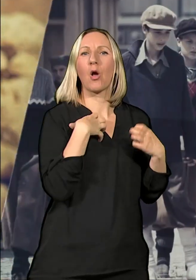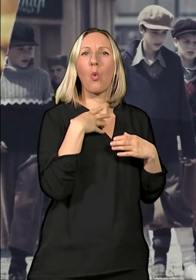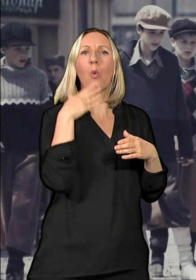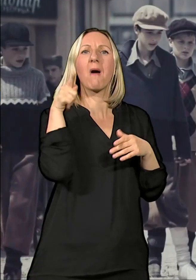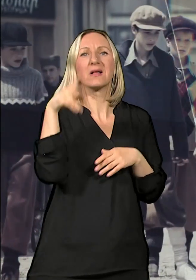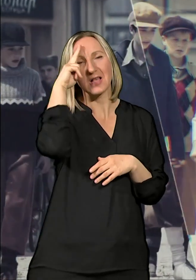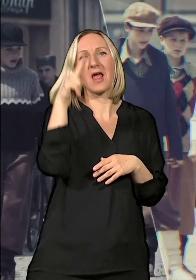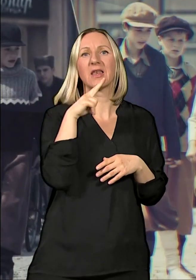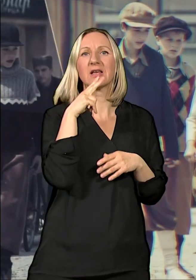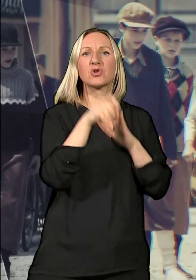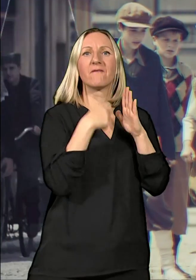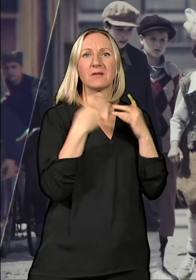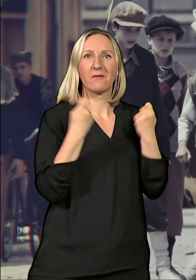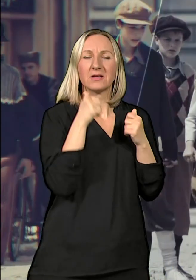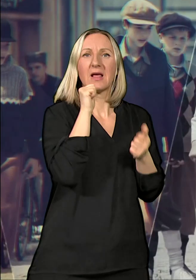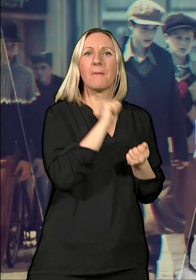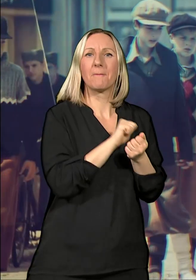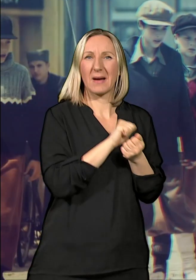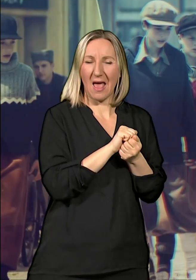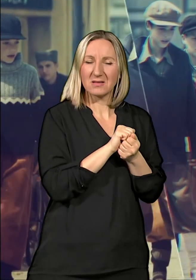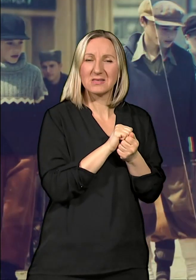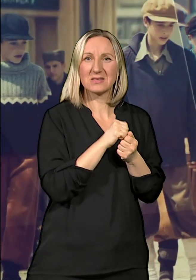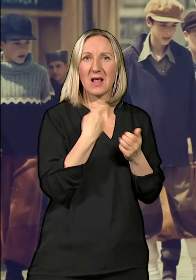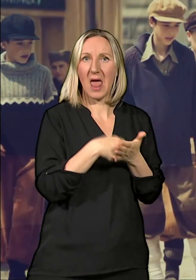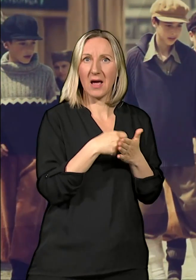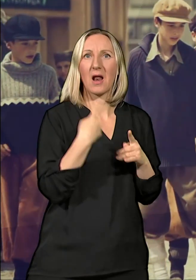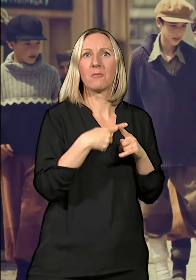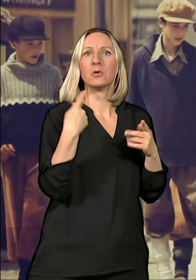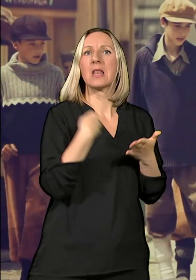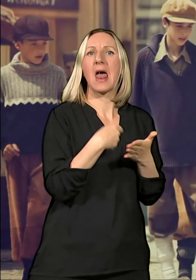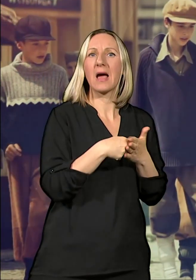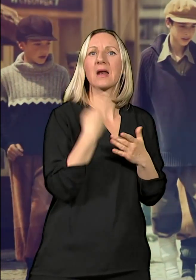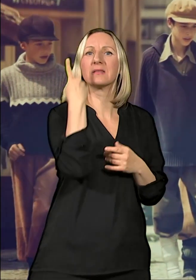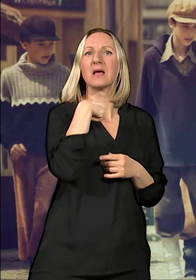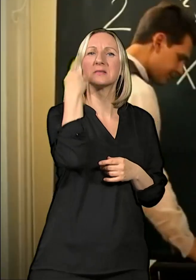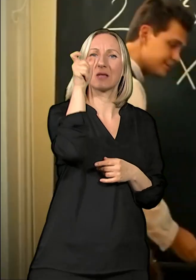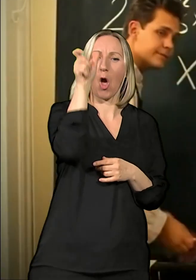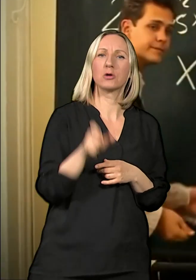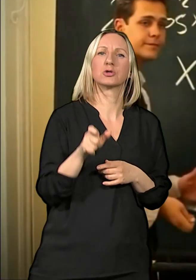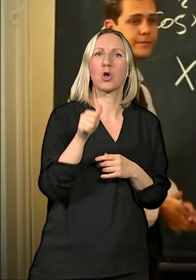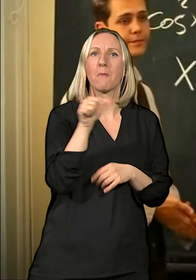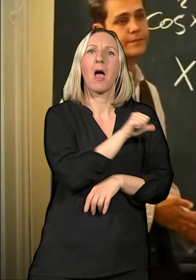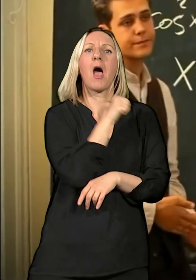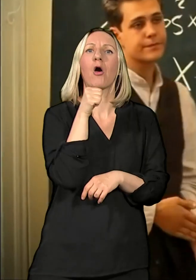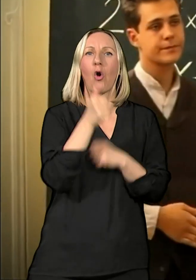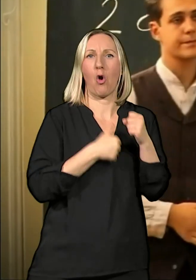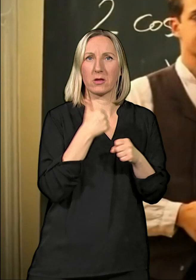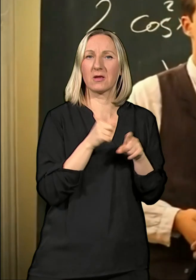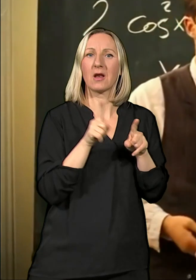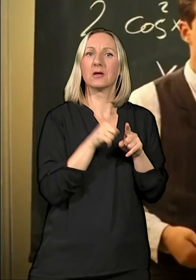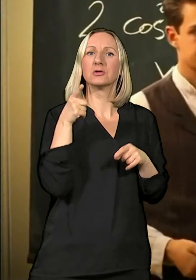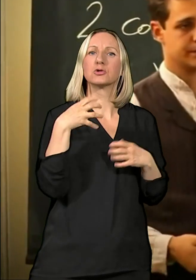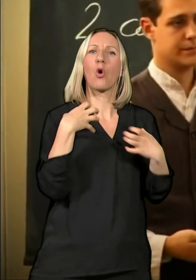festivalu, kao i FI Presci nagradu. Također je osvojio i nagradu za ličnost godine. Igra zatim Miku Alasa o ostvarenju